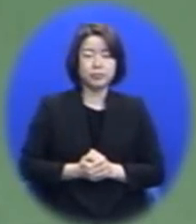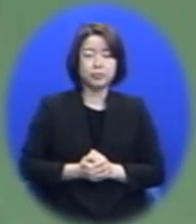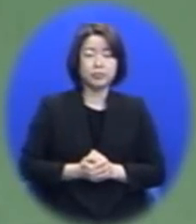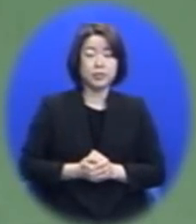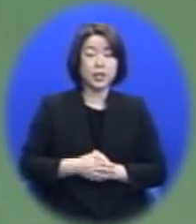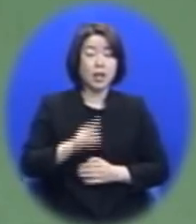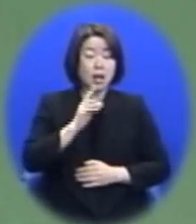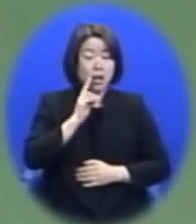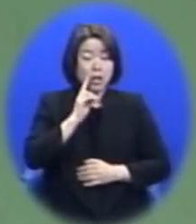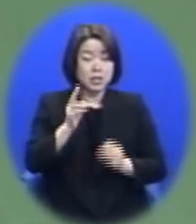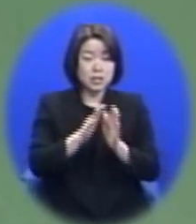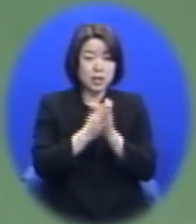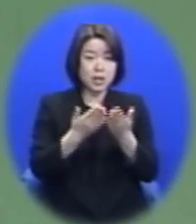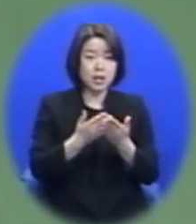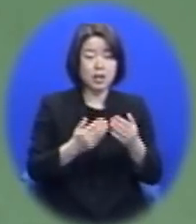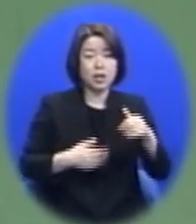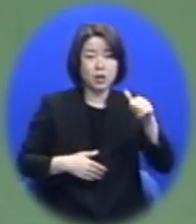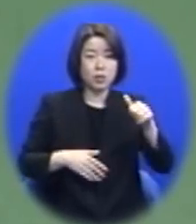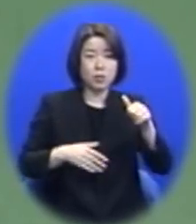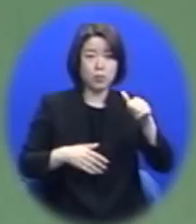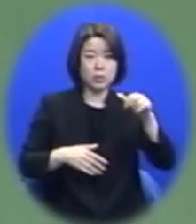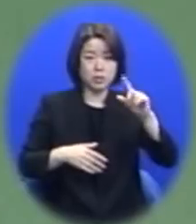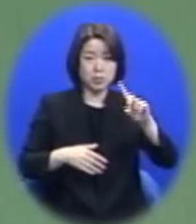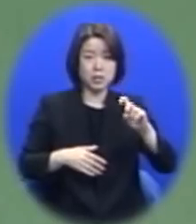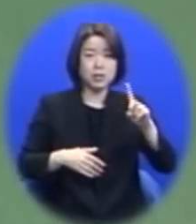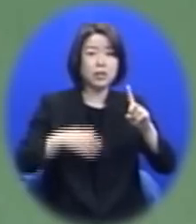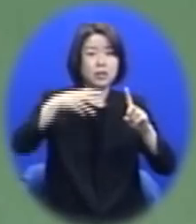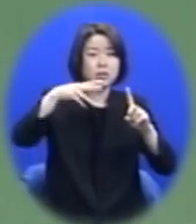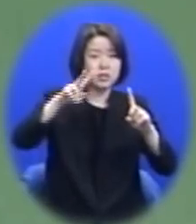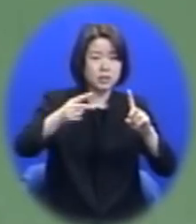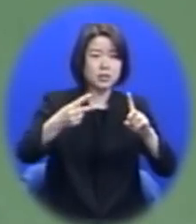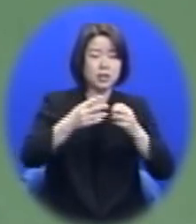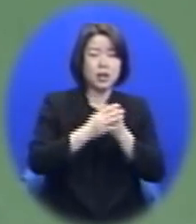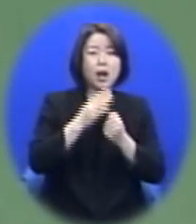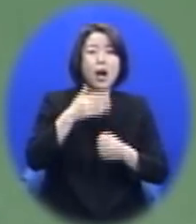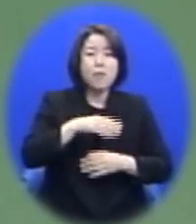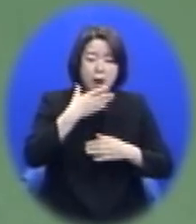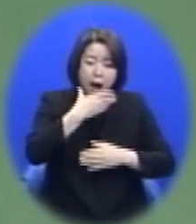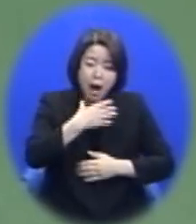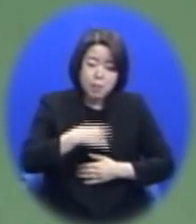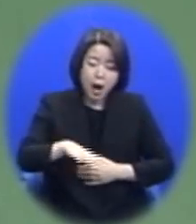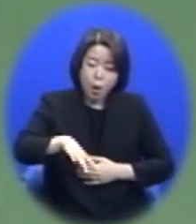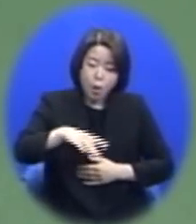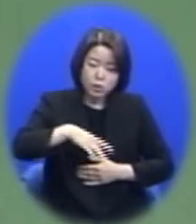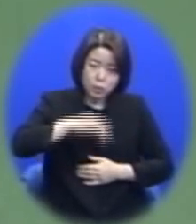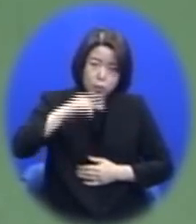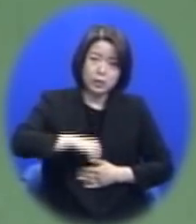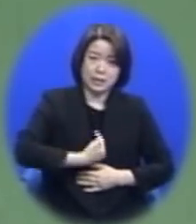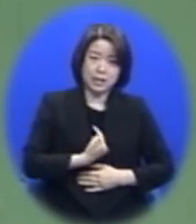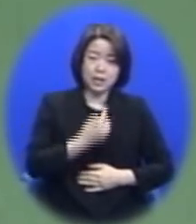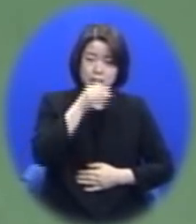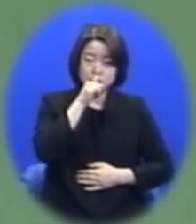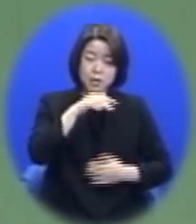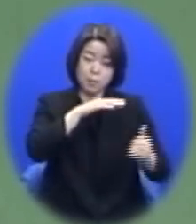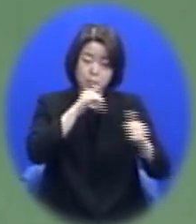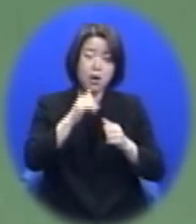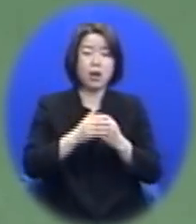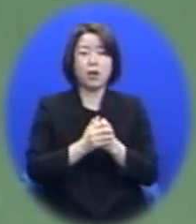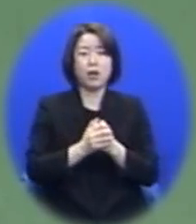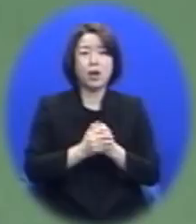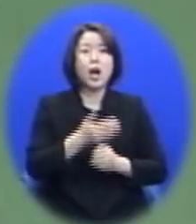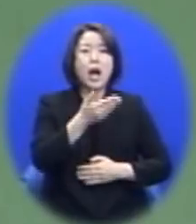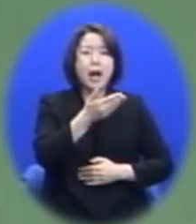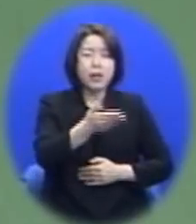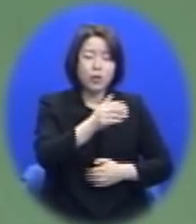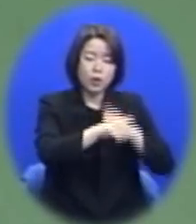이사야 51장 2절에 보면 하나님께서 아브라함이 홀로 있을 때 부르셨다고 했습니다. 너희 조상 아브라함과 너희를